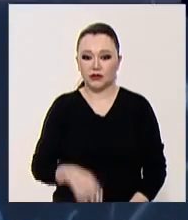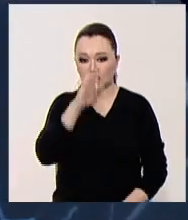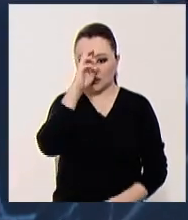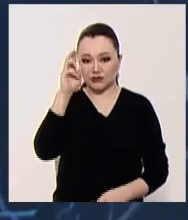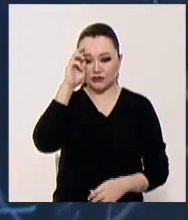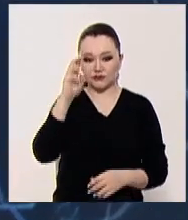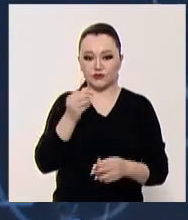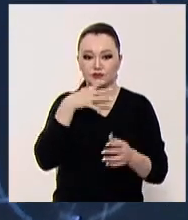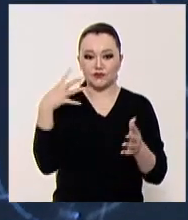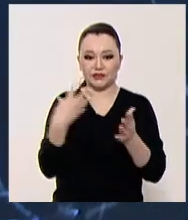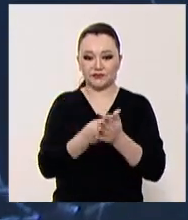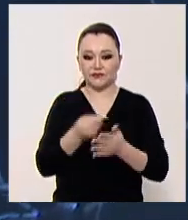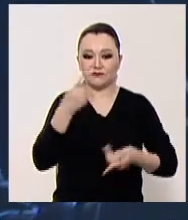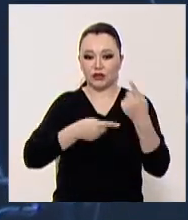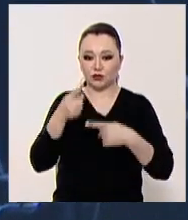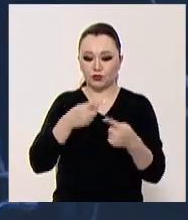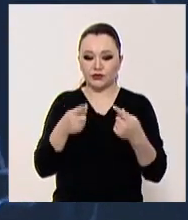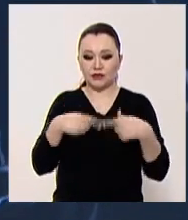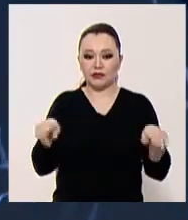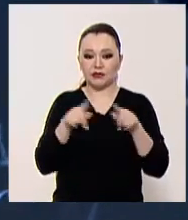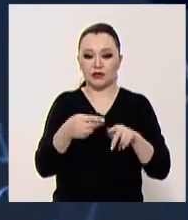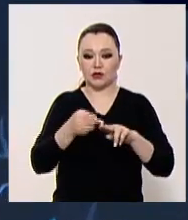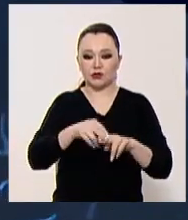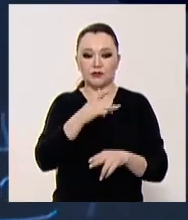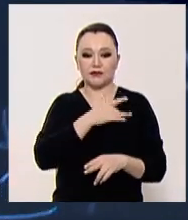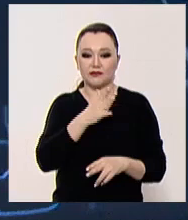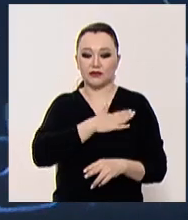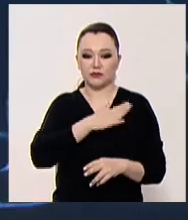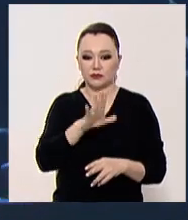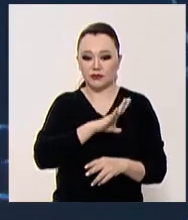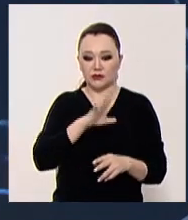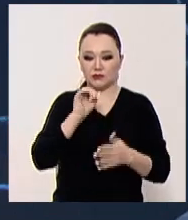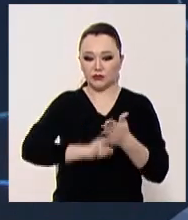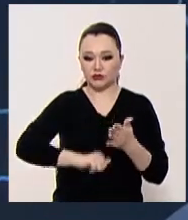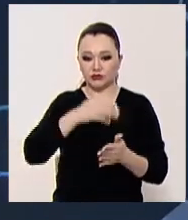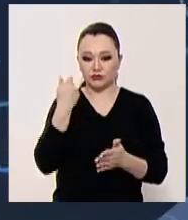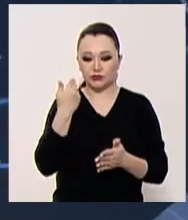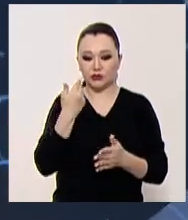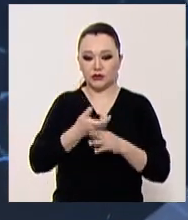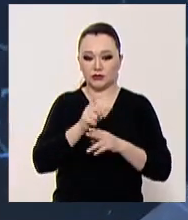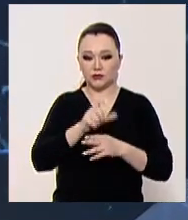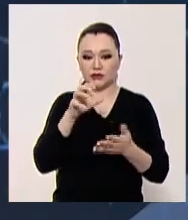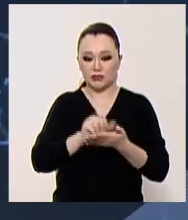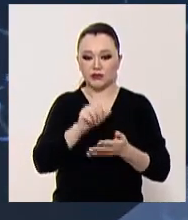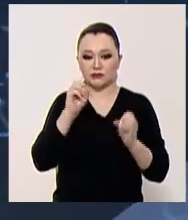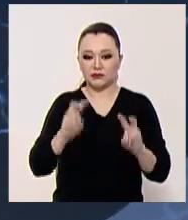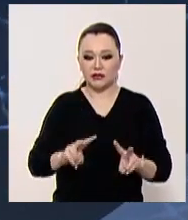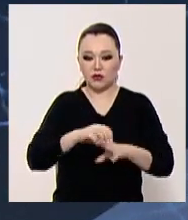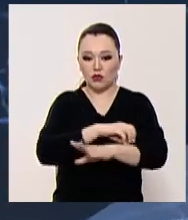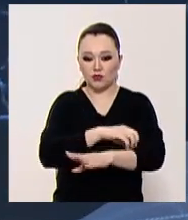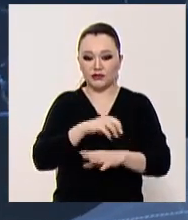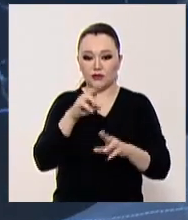В государственную собственность вернутся объекты, которые были приватизированы необоснованно. Этим займется специальная комиссия